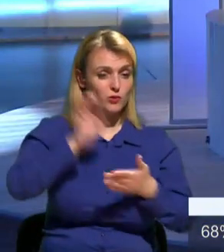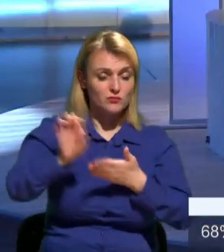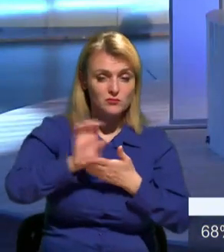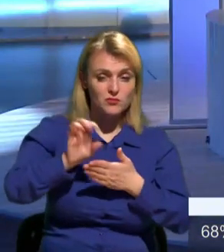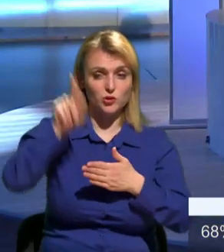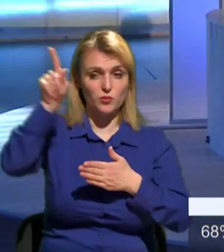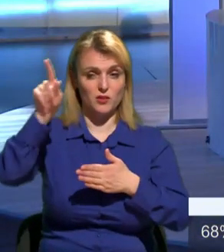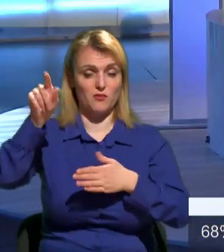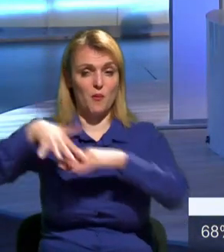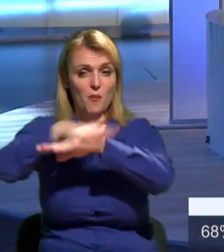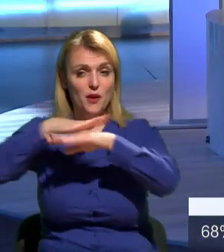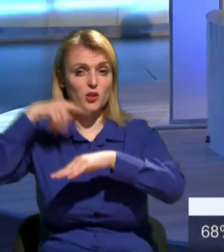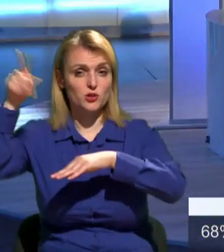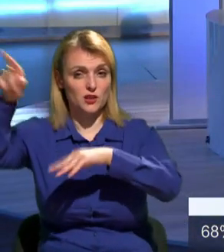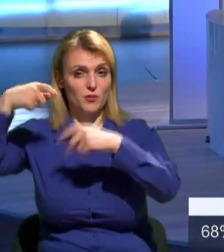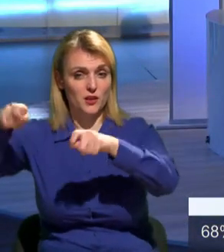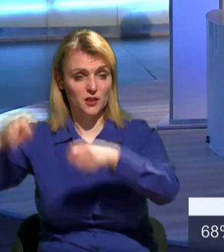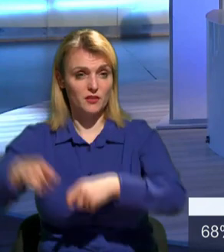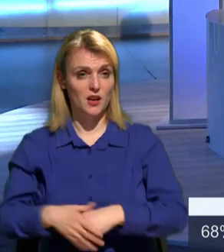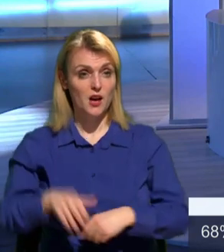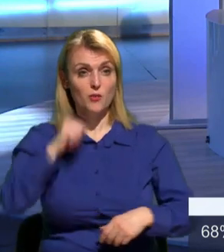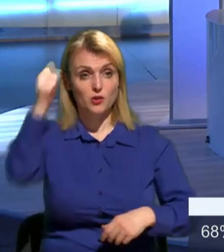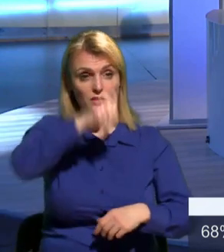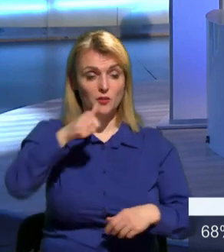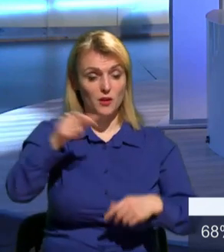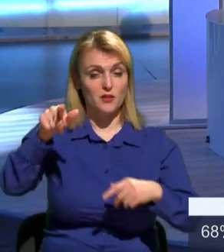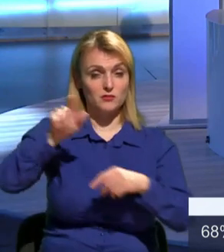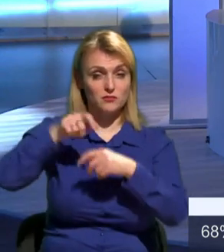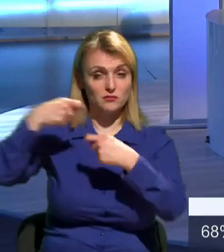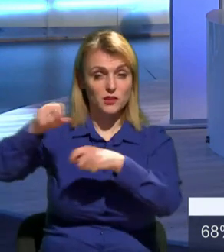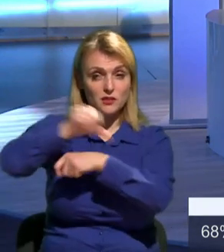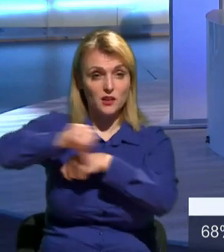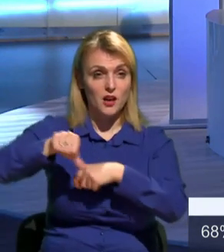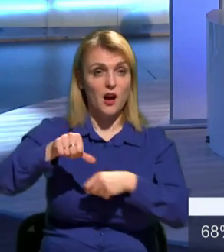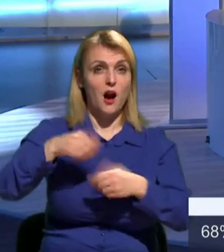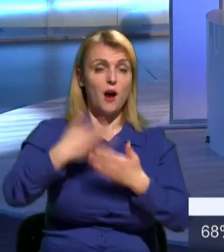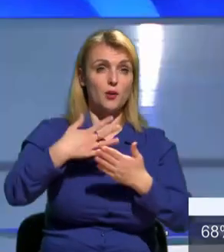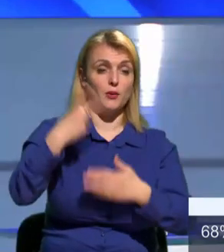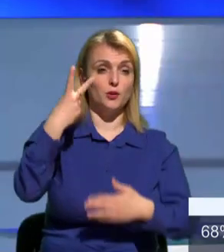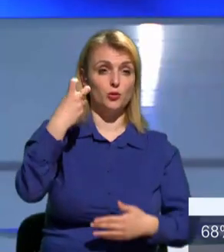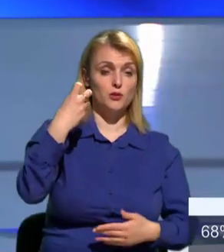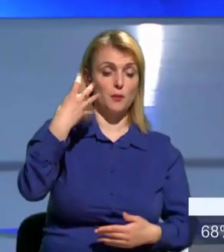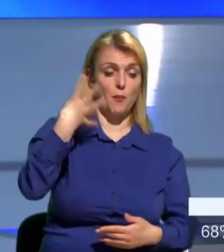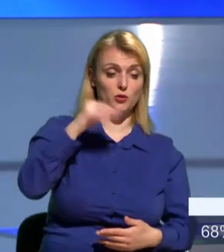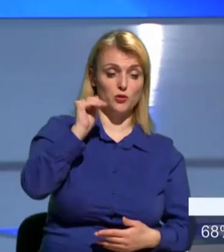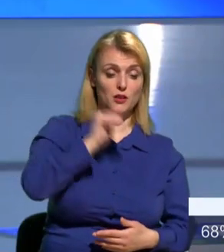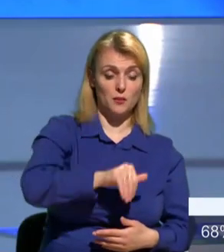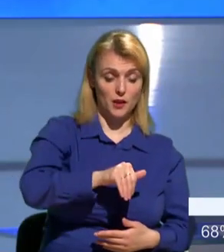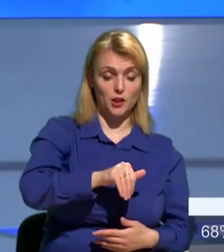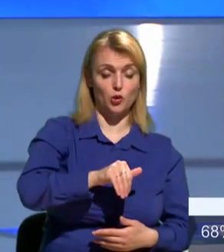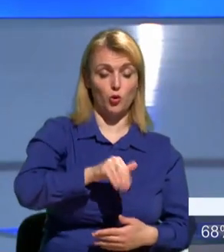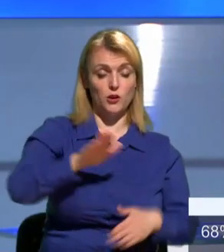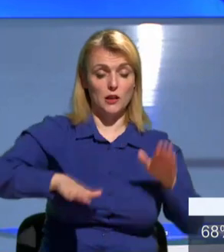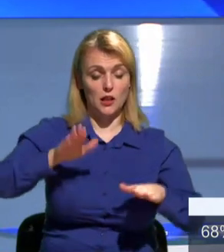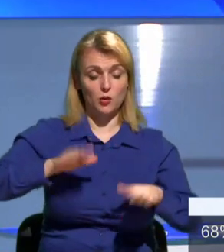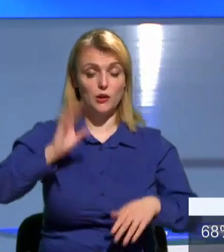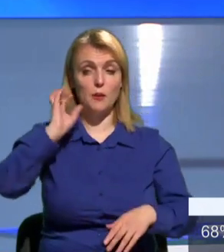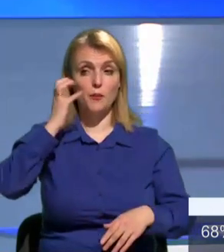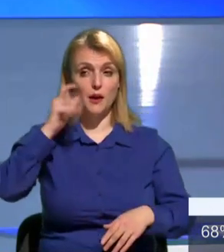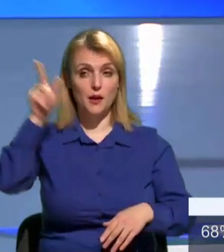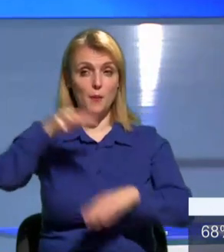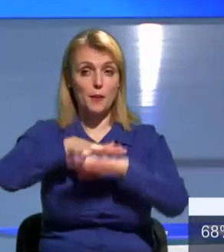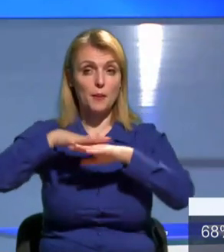întâi. Dar anul trecut am exportat peste 230, aproape 240.000 de tone de mere, de fructe pe piața rusă.